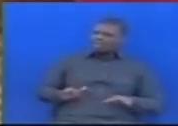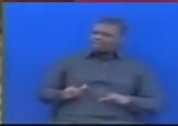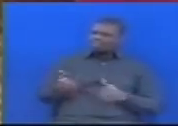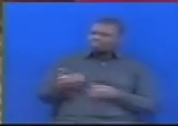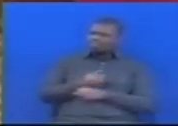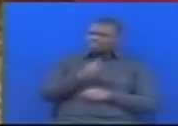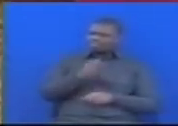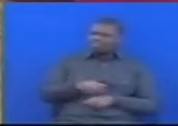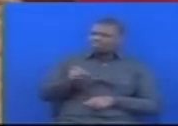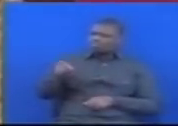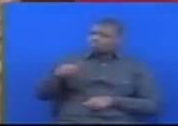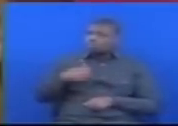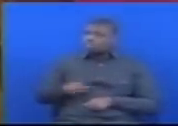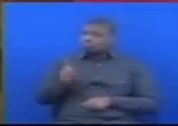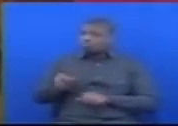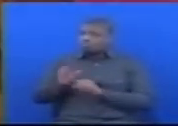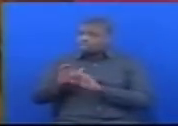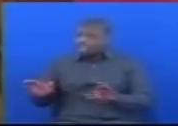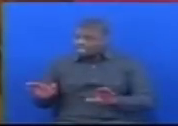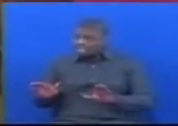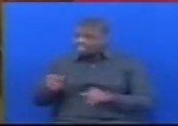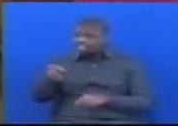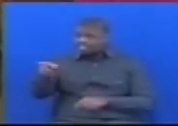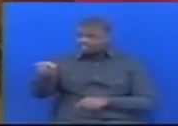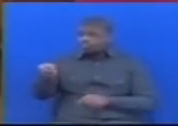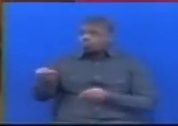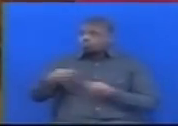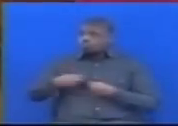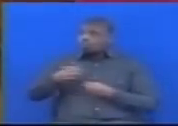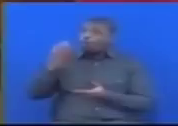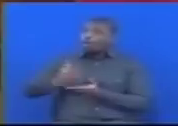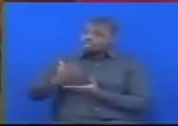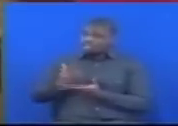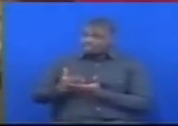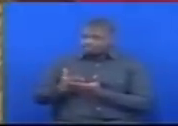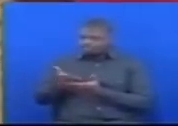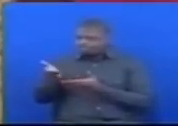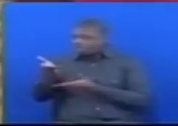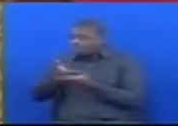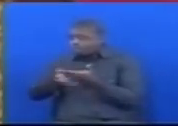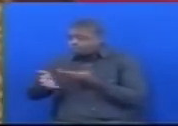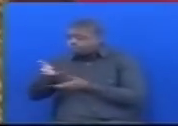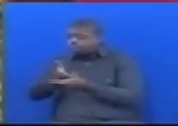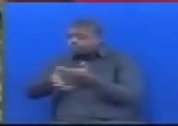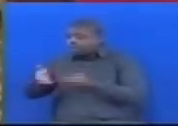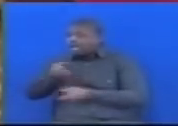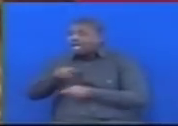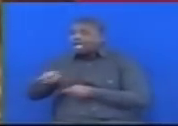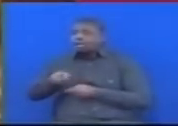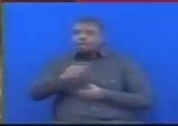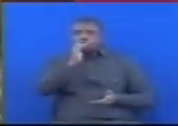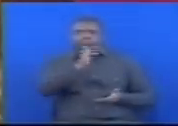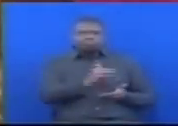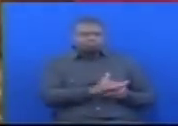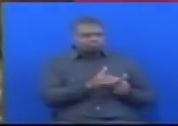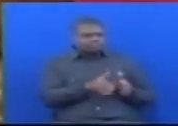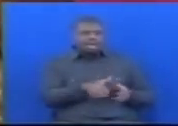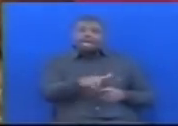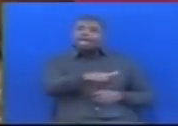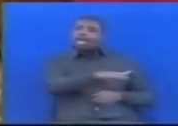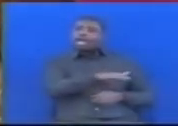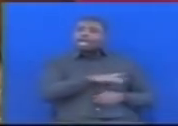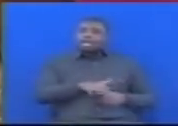waziri yupo tayari kutuhakikishia kwamba hayo majadiliano hayatapunguza wigo